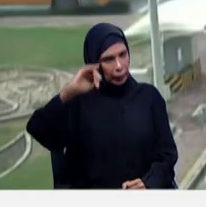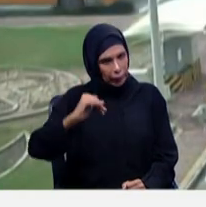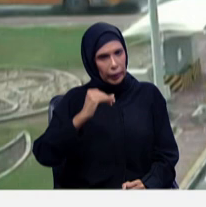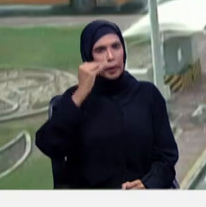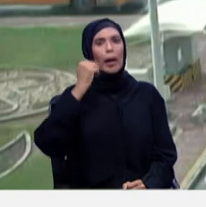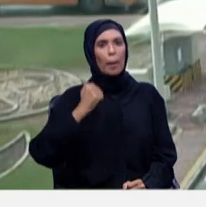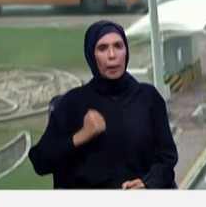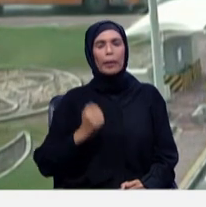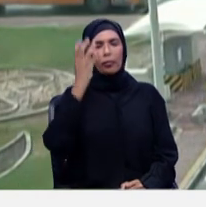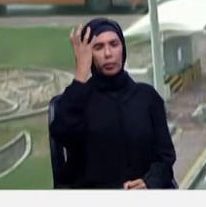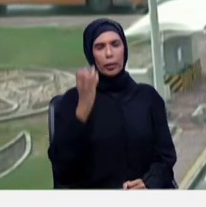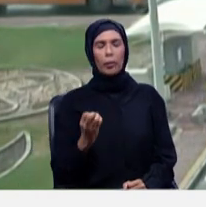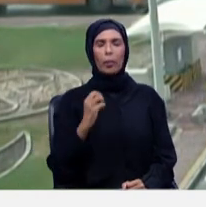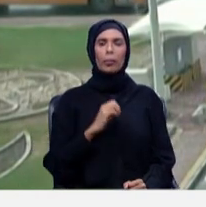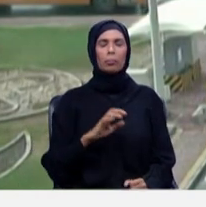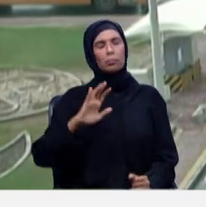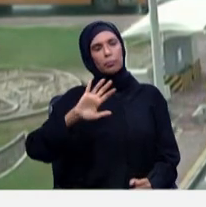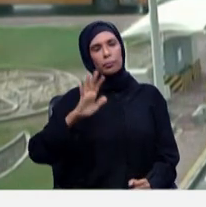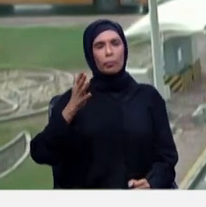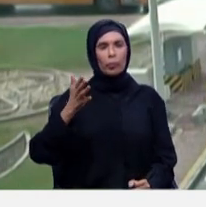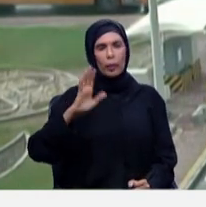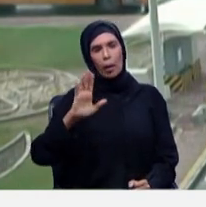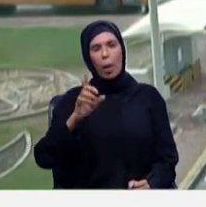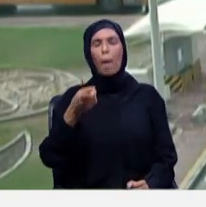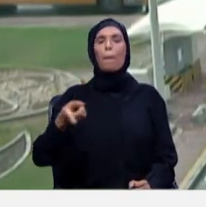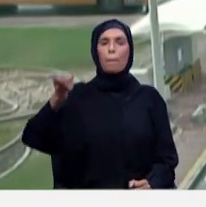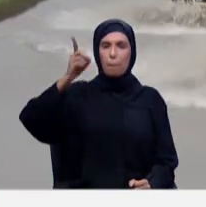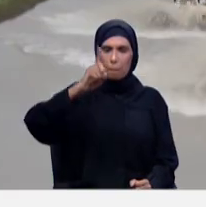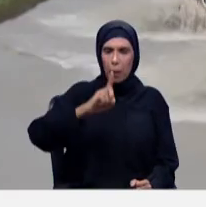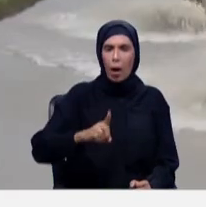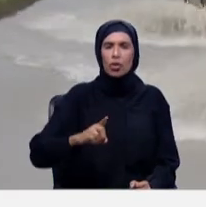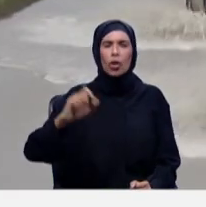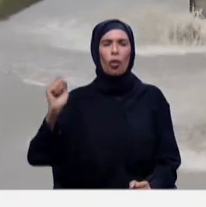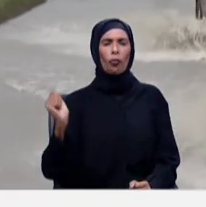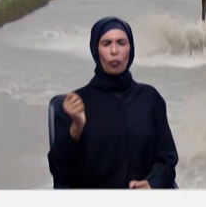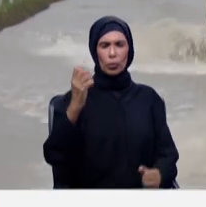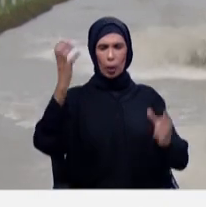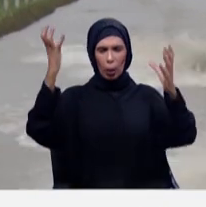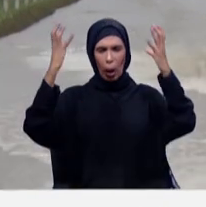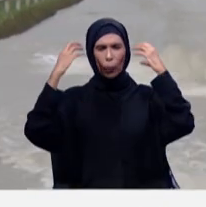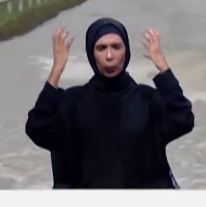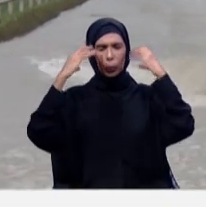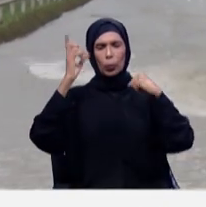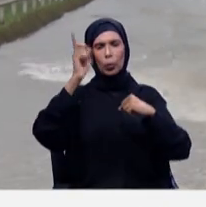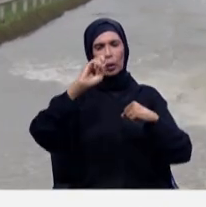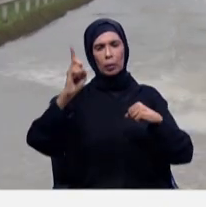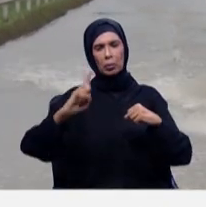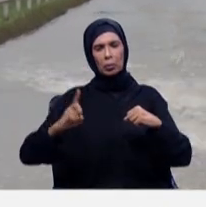الليل. فنتوقع إن شاء الله خلال بكرة راح تكون فرصة أكبر لأمطار رعدية متفرقة،